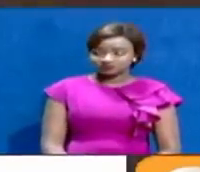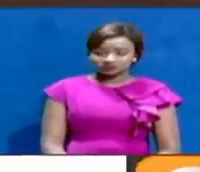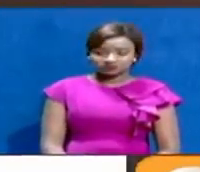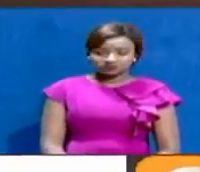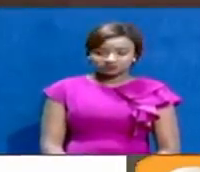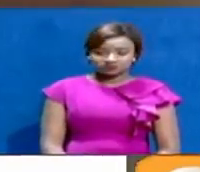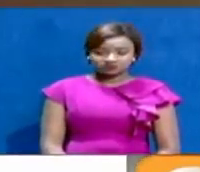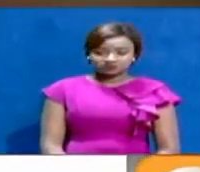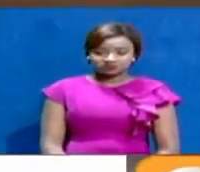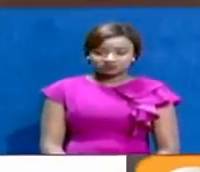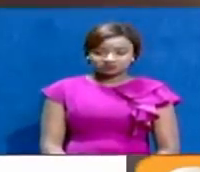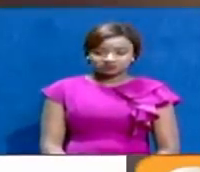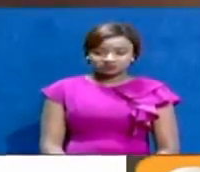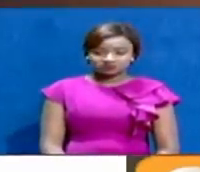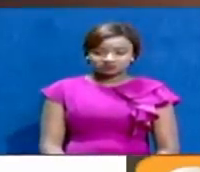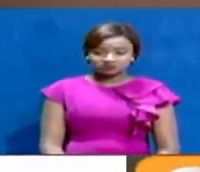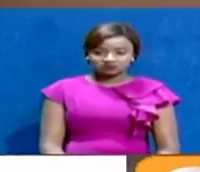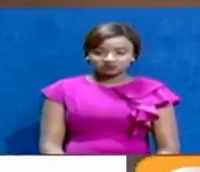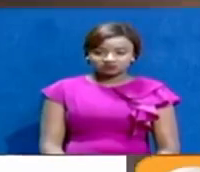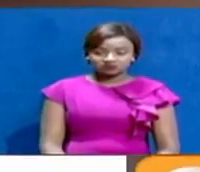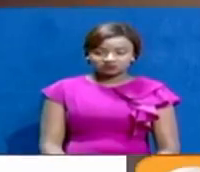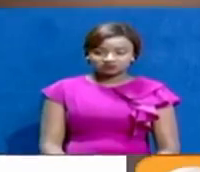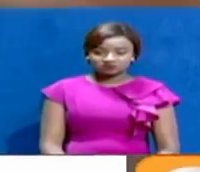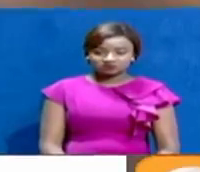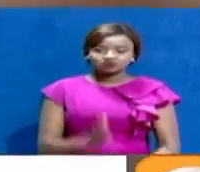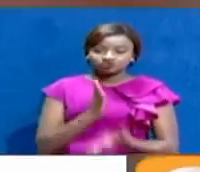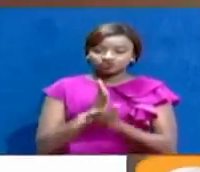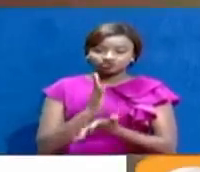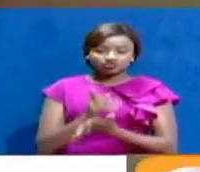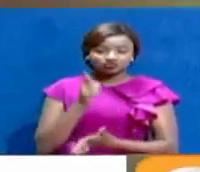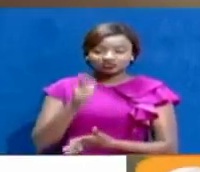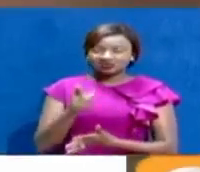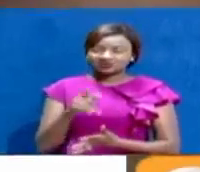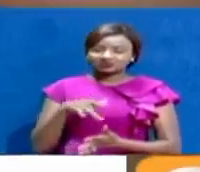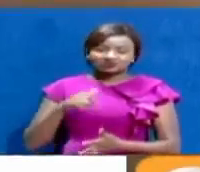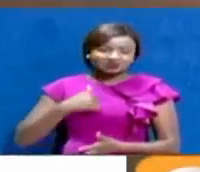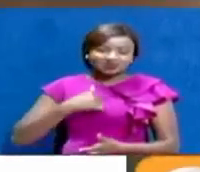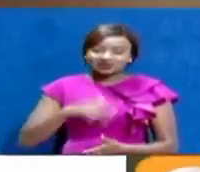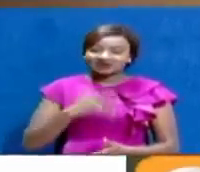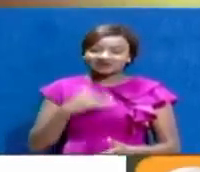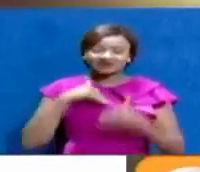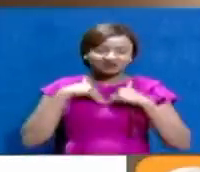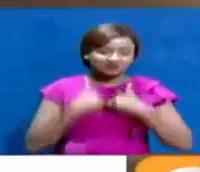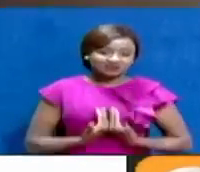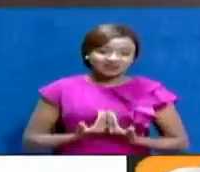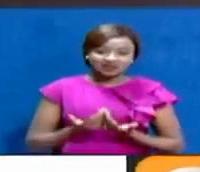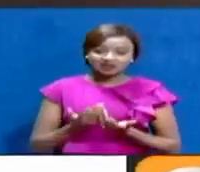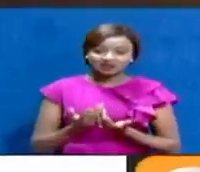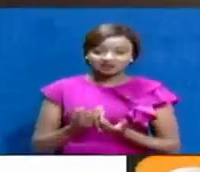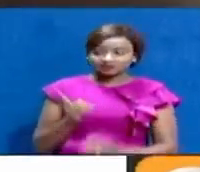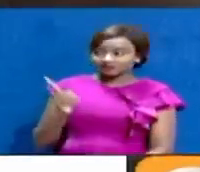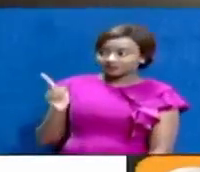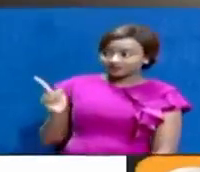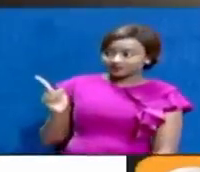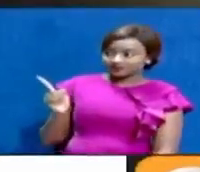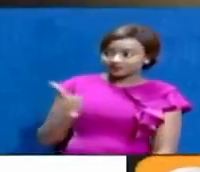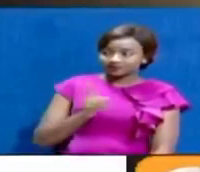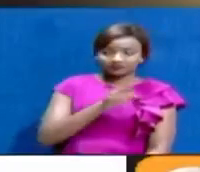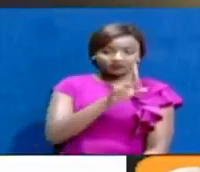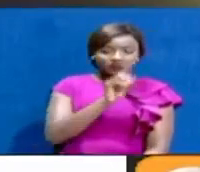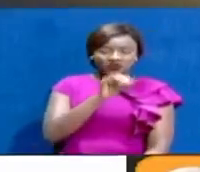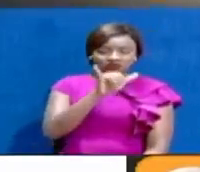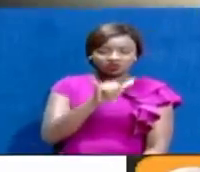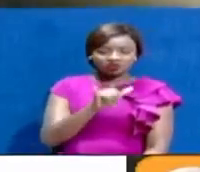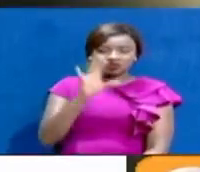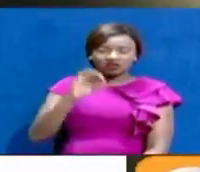taking toll on me. Tired. Roy Washira, mmiliki wa mkahawa